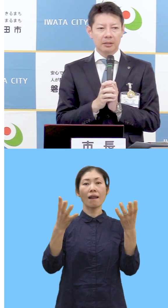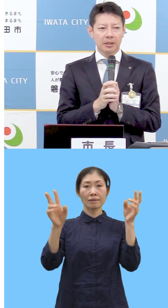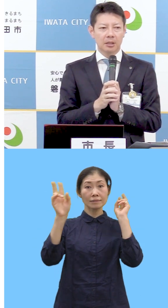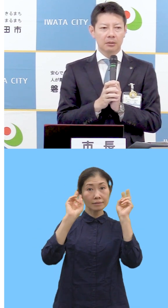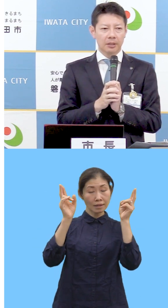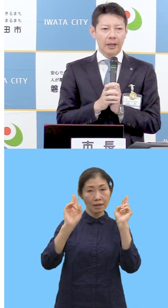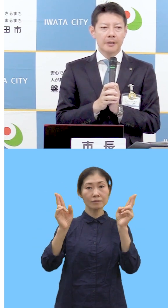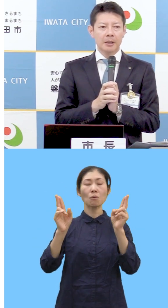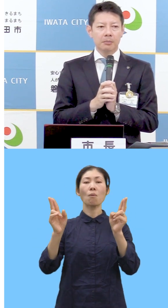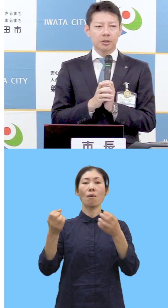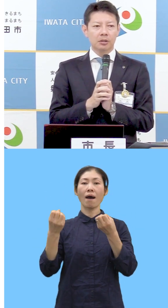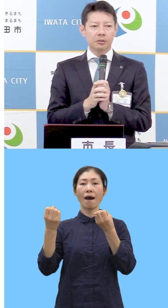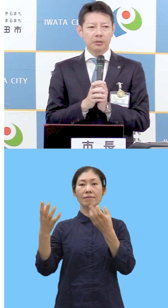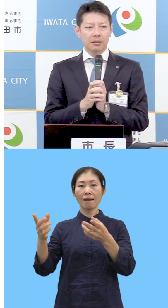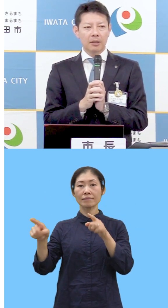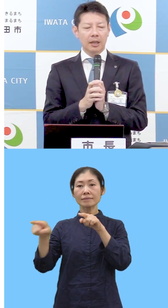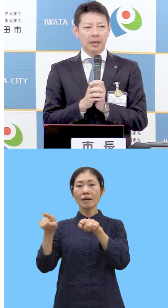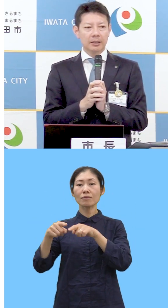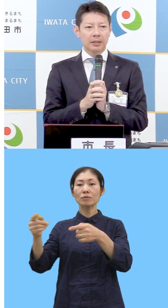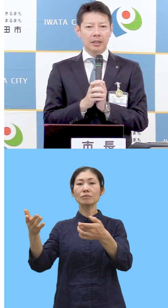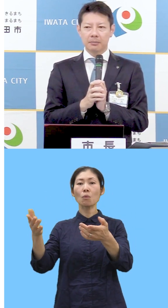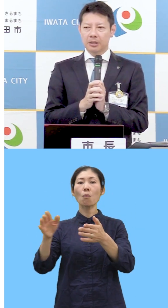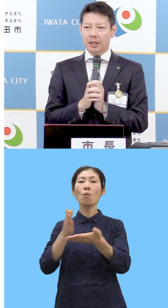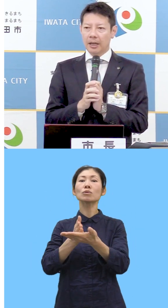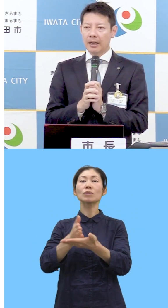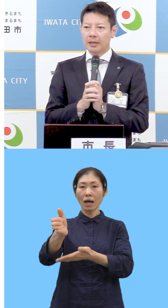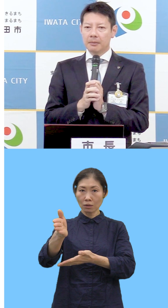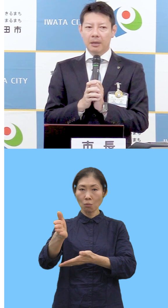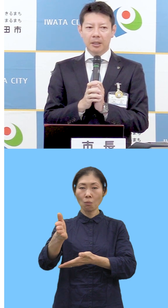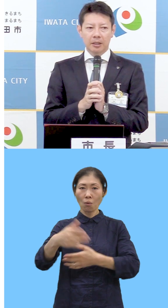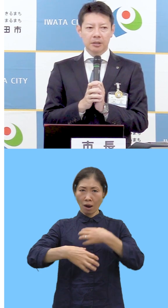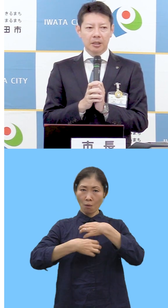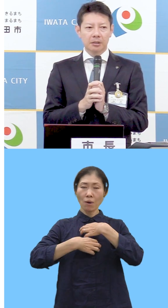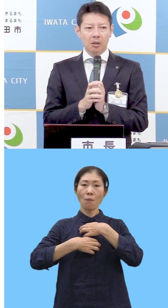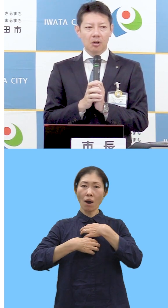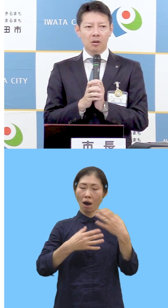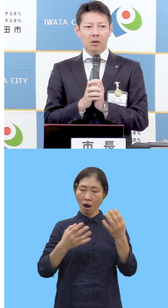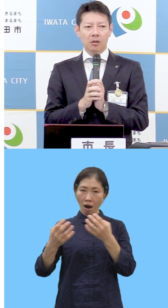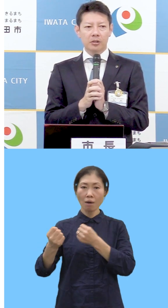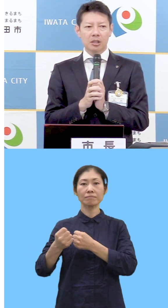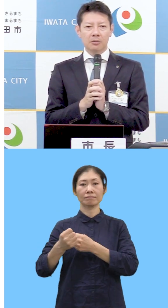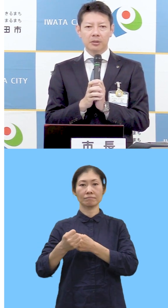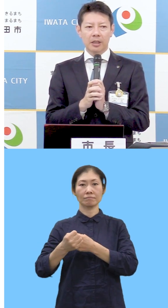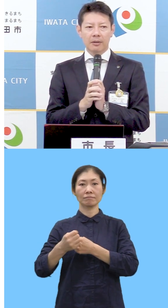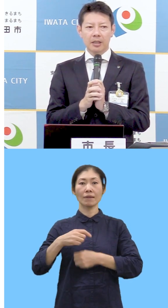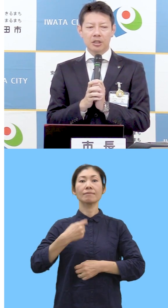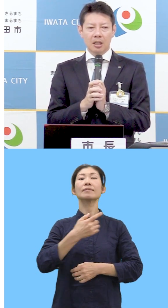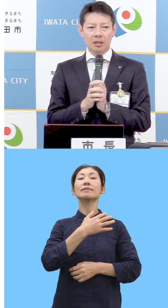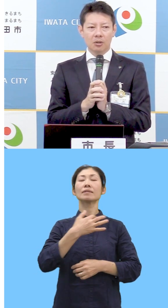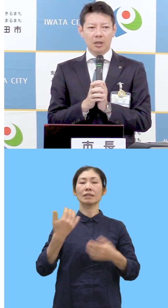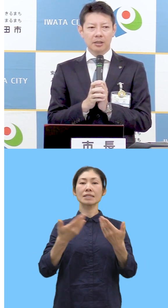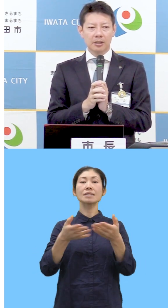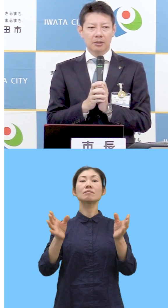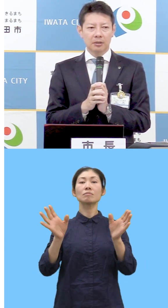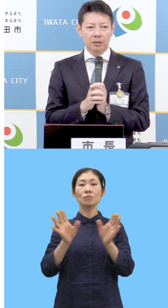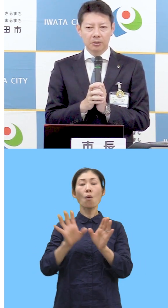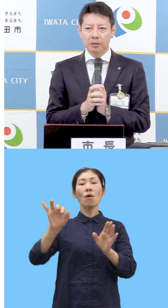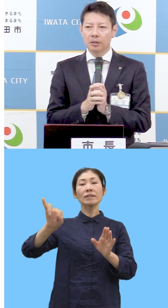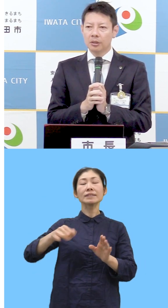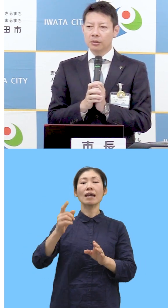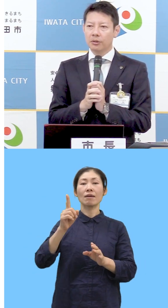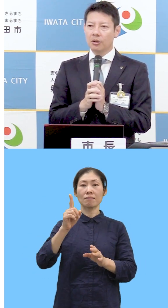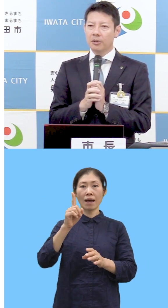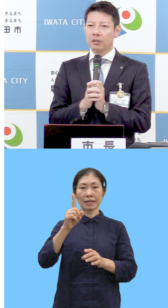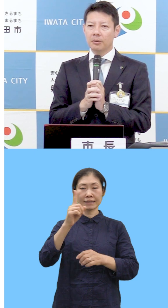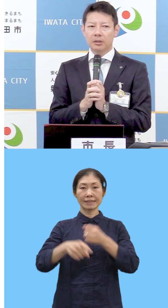ートでありましたので、もちろん不安は抱えてでありましたが、私たちもチームを J1 1年で昇格させるんだという